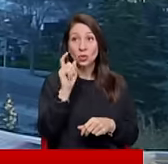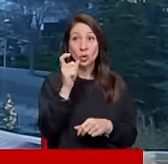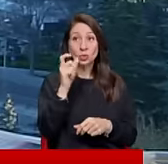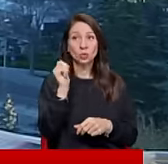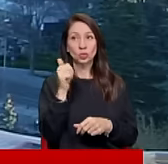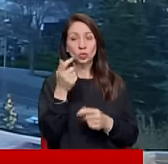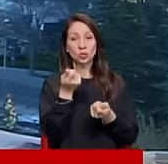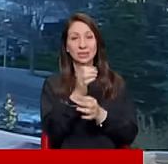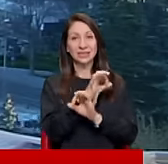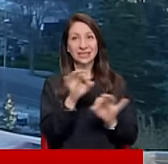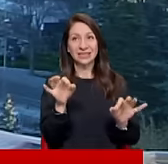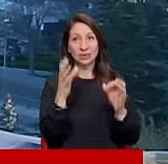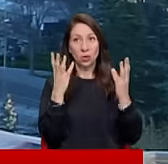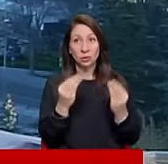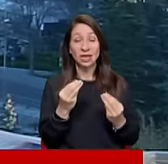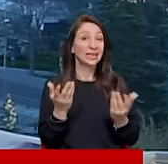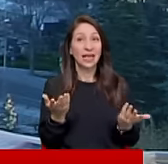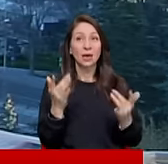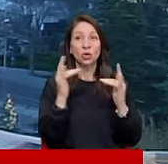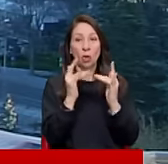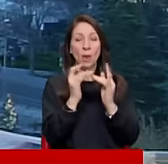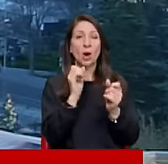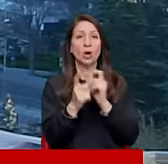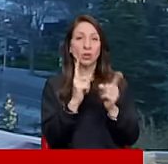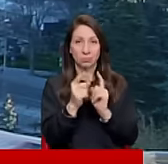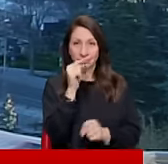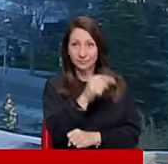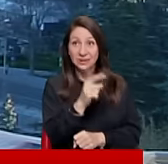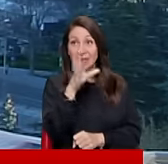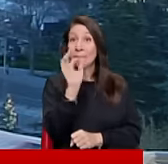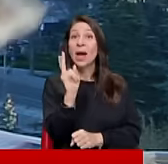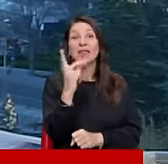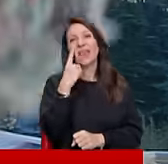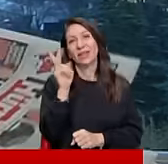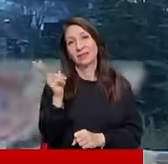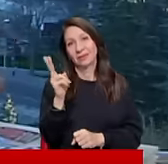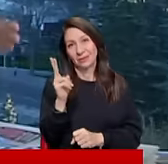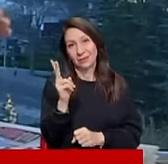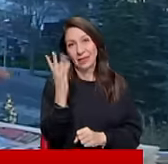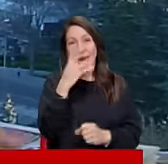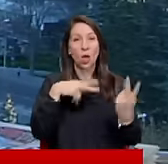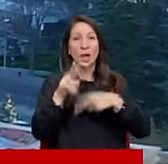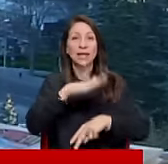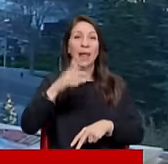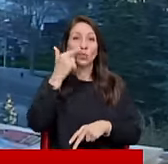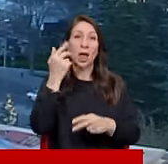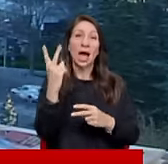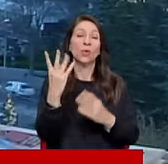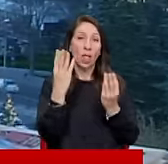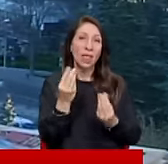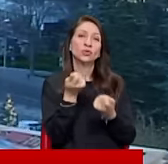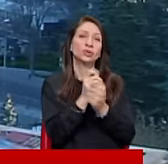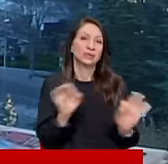gün ücretsiz olacak ne? Köprü ve otoyollar. Kime ait olanlar? Karayolları Genel Müdürlüğü'ne